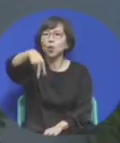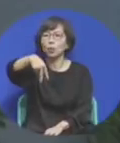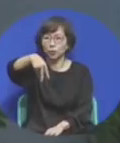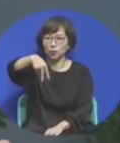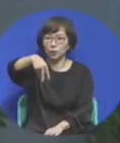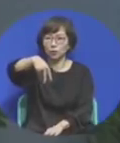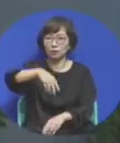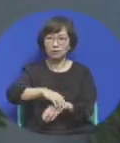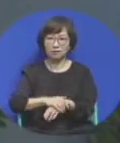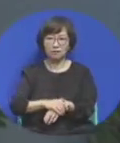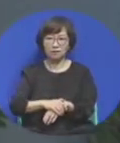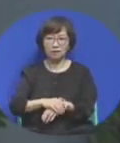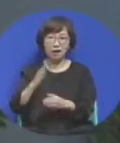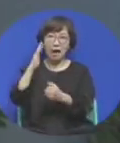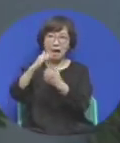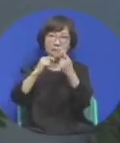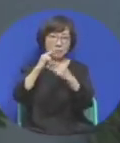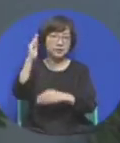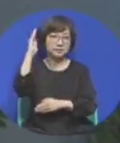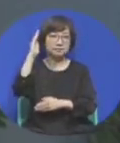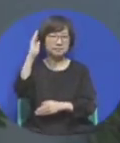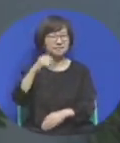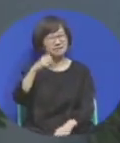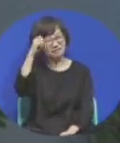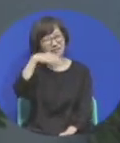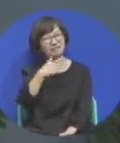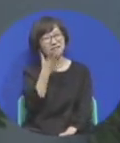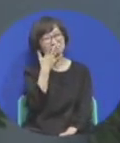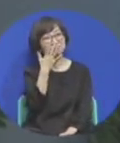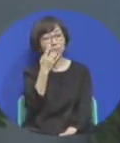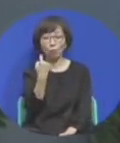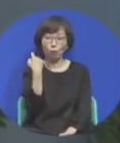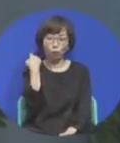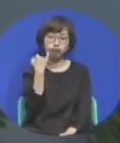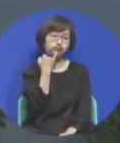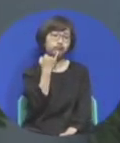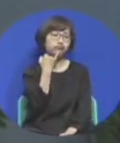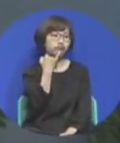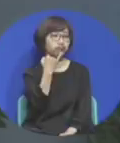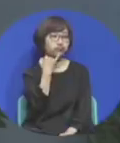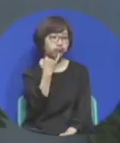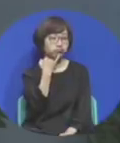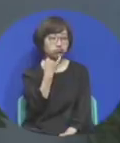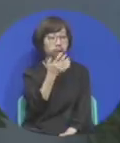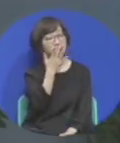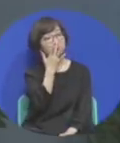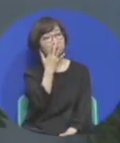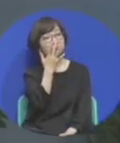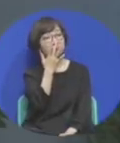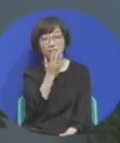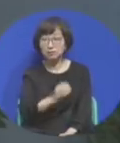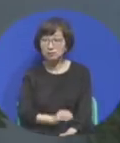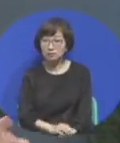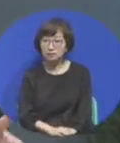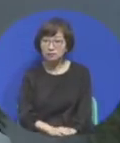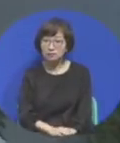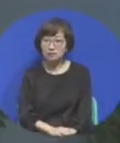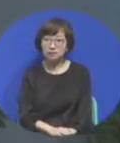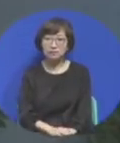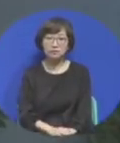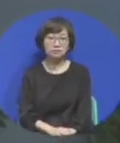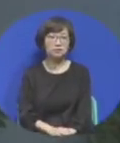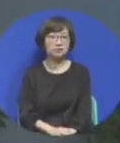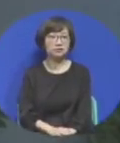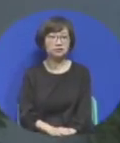하나님의 말씀은 예사로 듣습니다. We just don't heed 뭐, God's word at all. 괜찮지 않냐? We just think it's fine. 그렇죠. That's what we think. 예사로